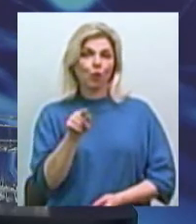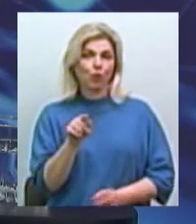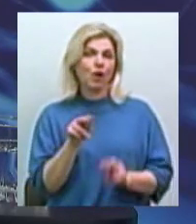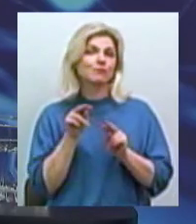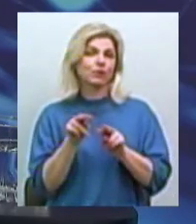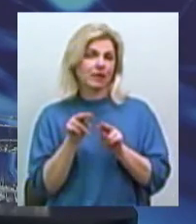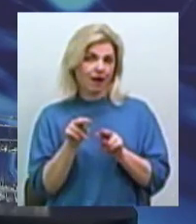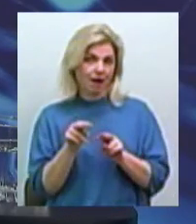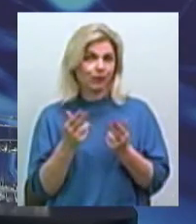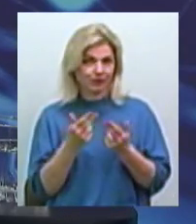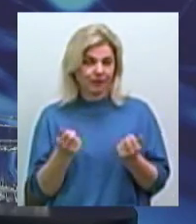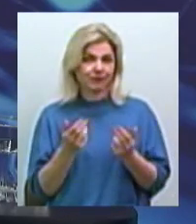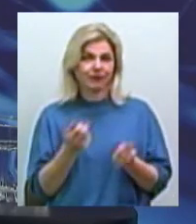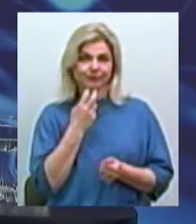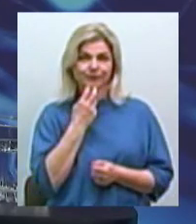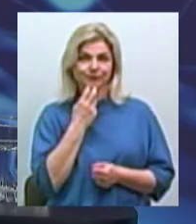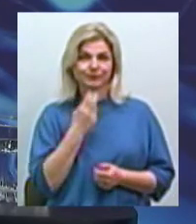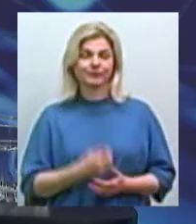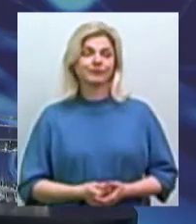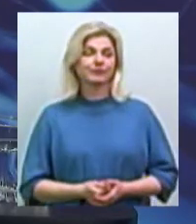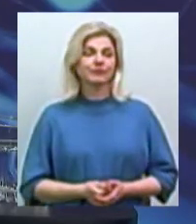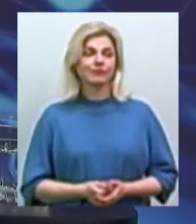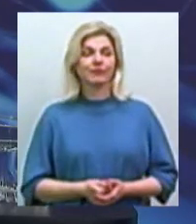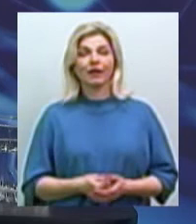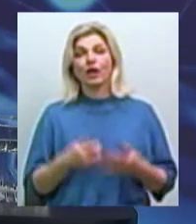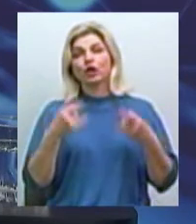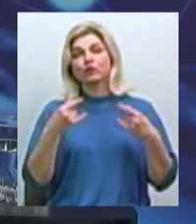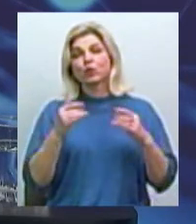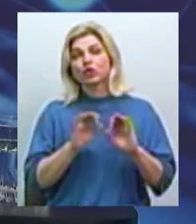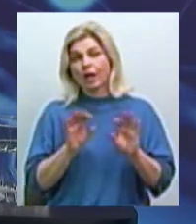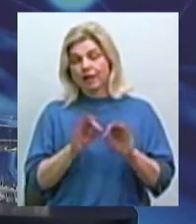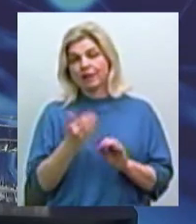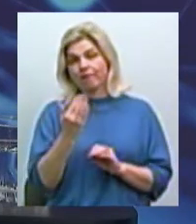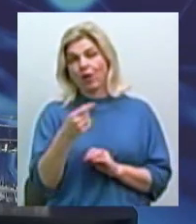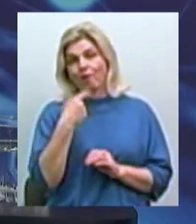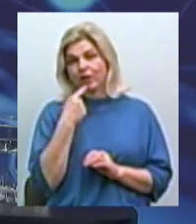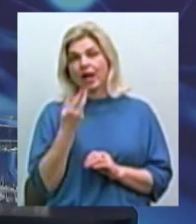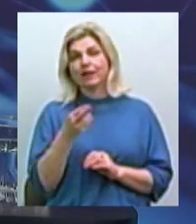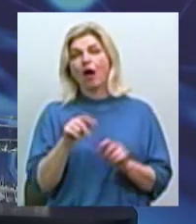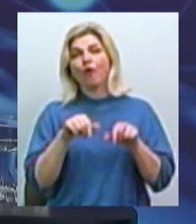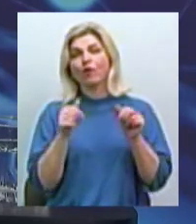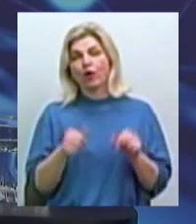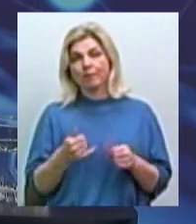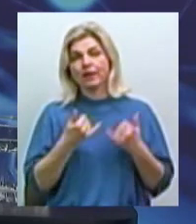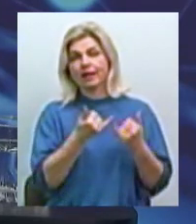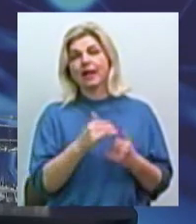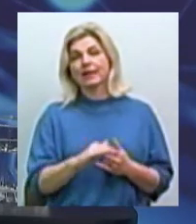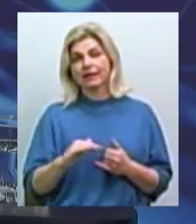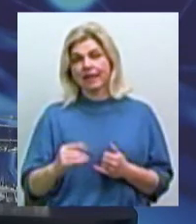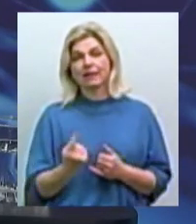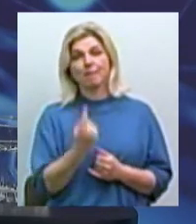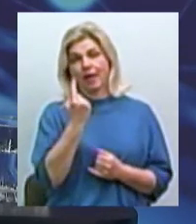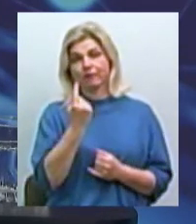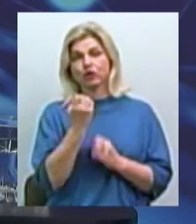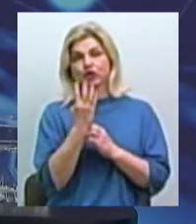Так. Оксана, у сюжеті ви говорите, що для оформлення ID-карти для дитини вперше